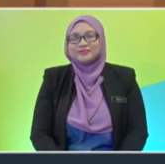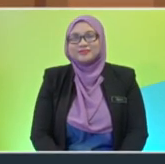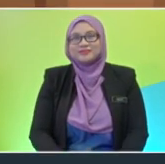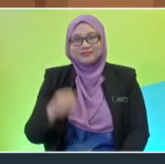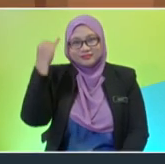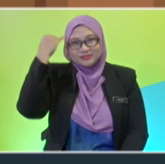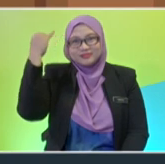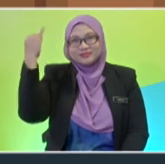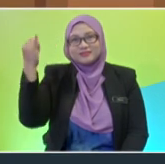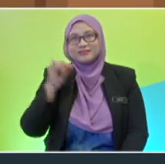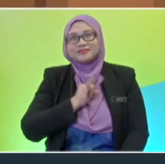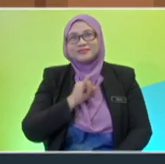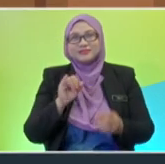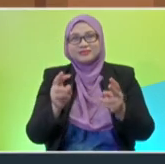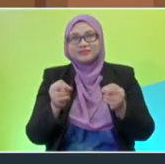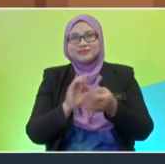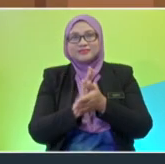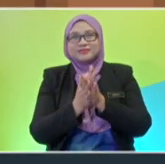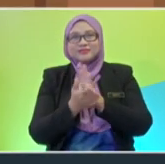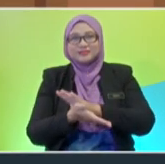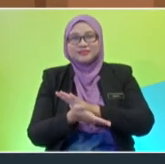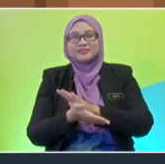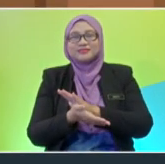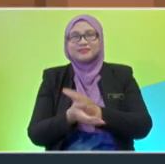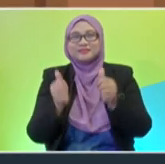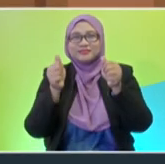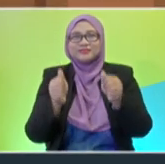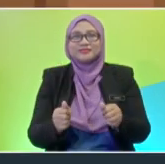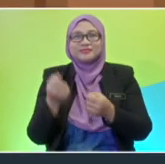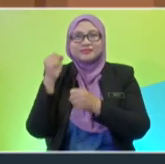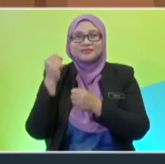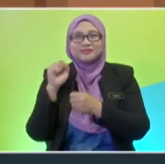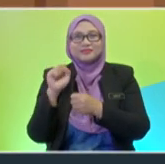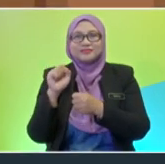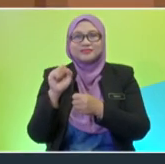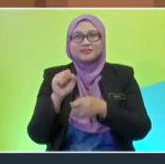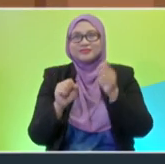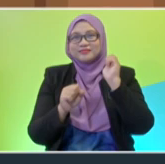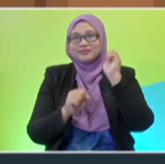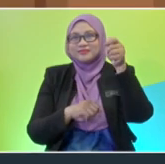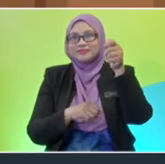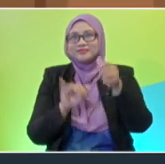Saya mencari seorang yang bermain badminton yang percaya